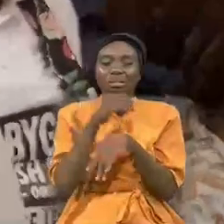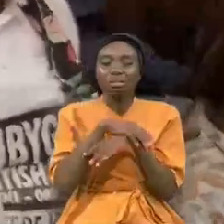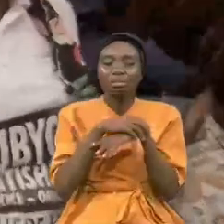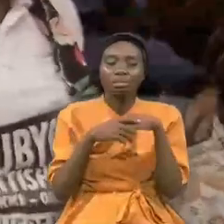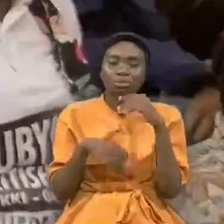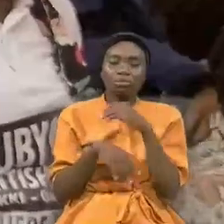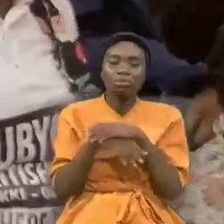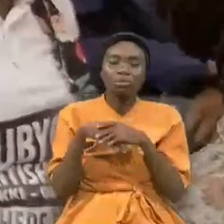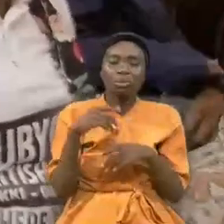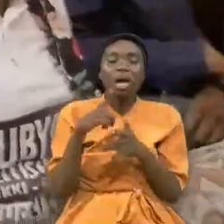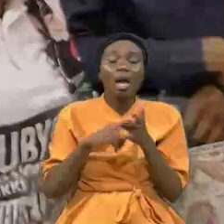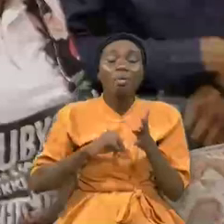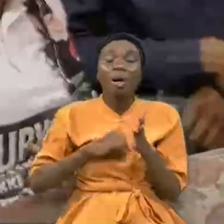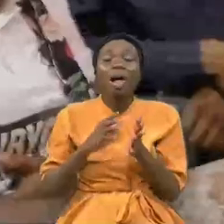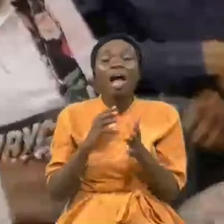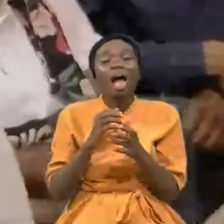mon aise, ce que j'aime.